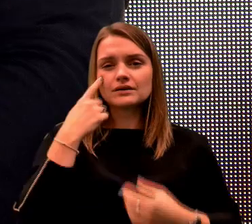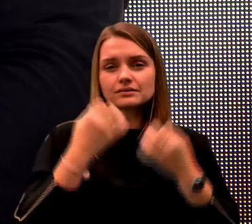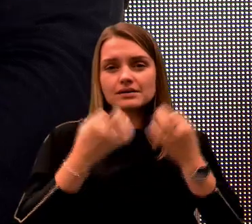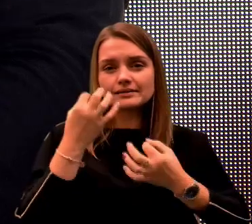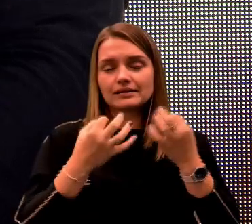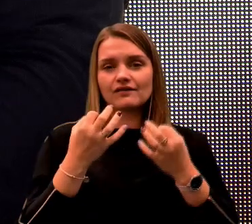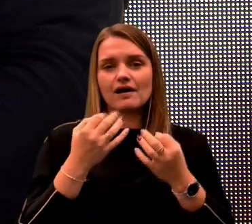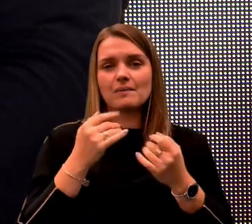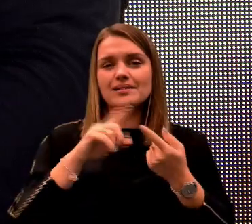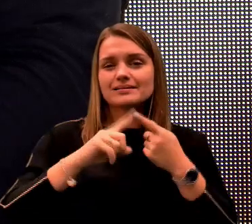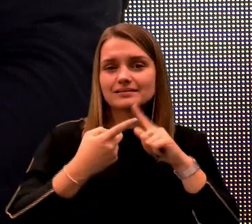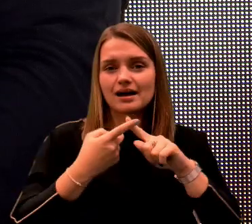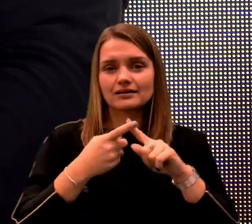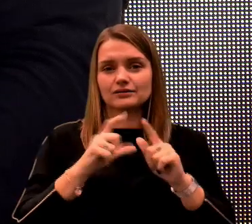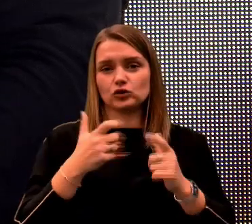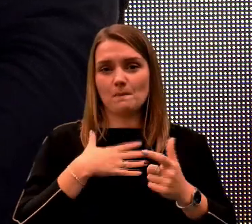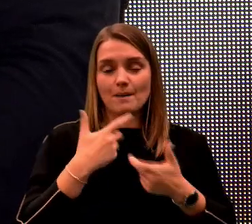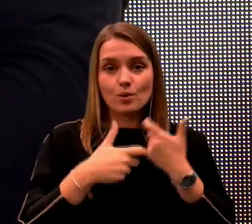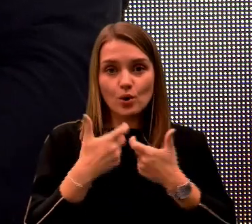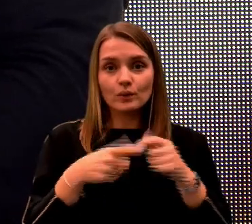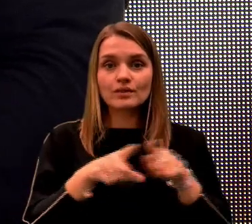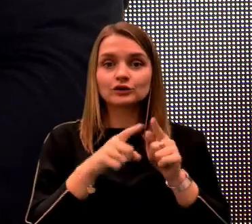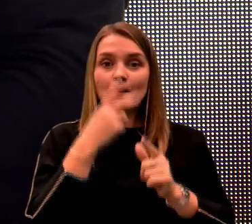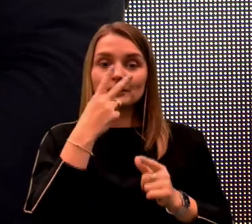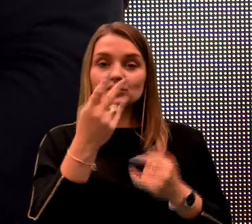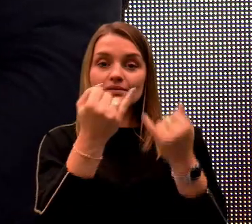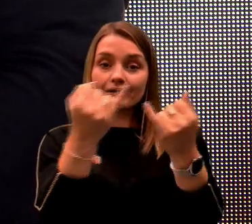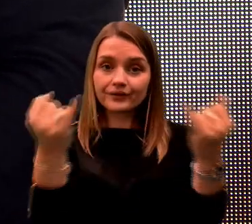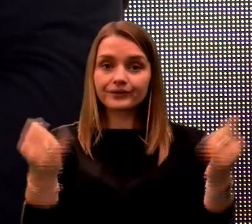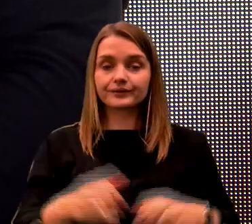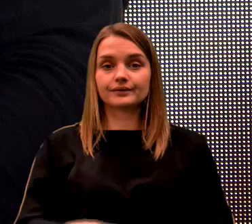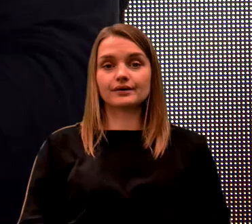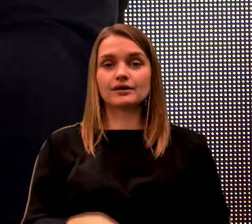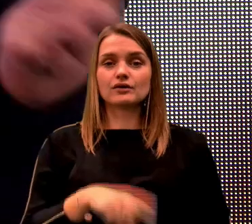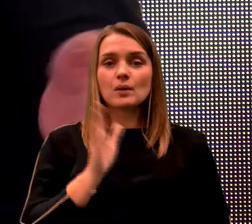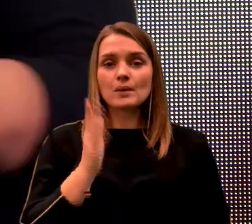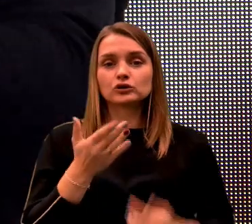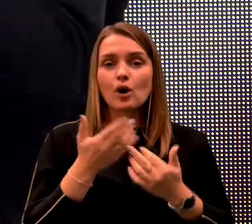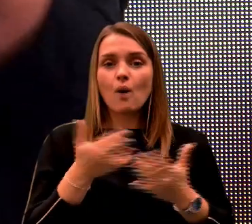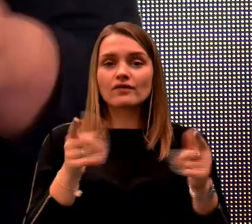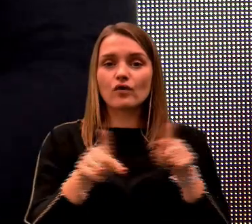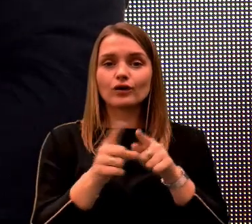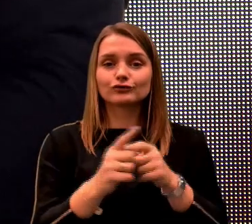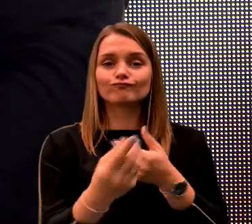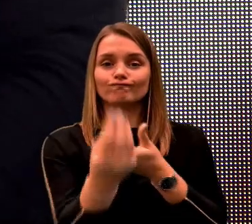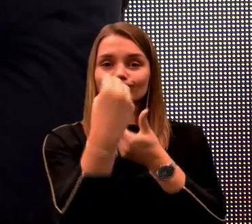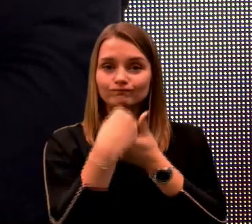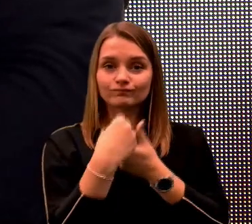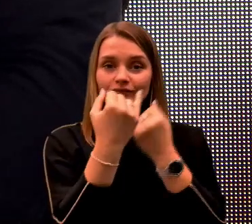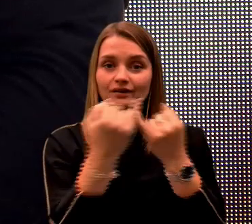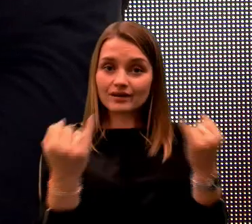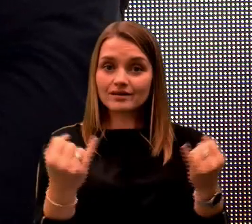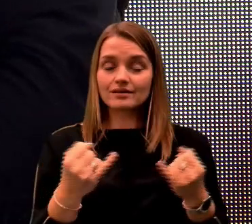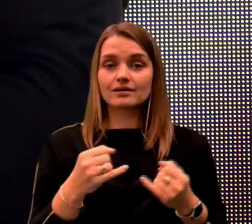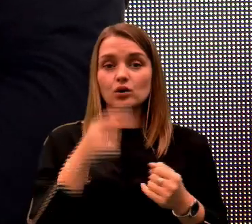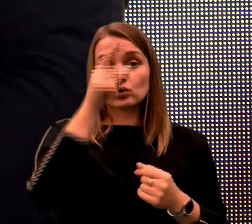nad sensem tego, co robimy, to też inaczej patrzymy na innych i wtedy łatwiej jest nam tych innych dopuścić do tego